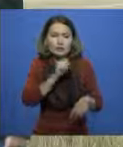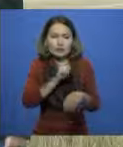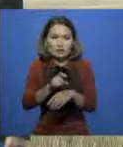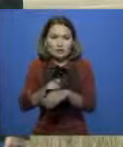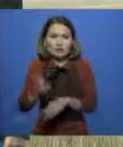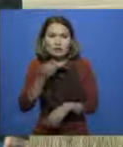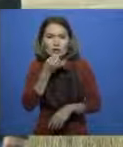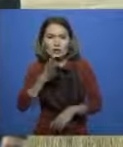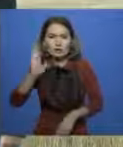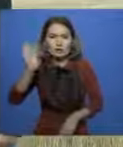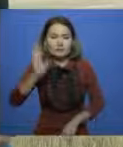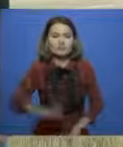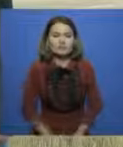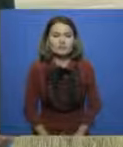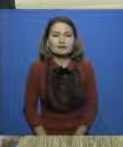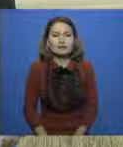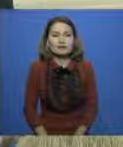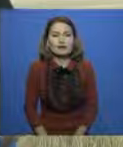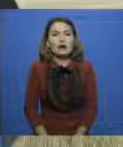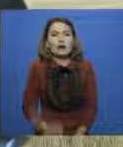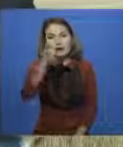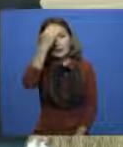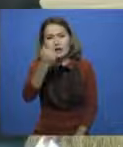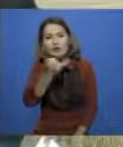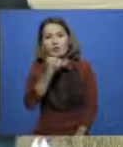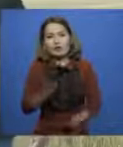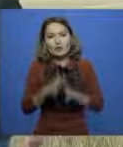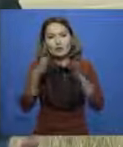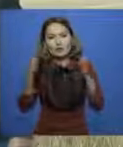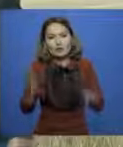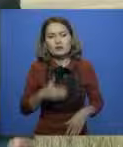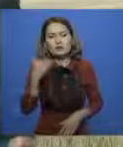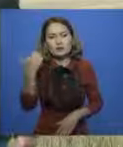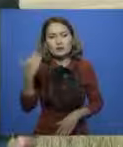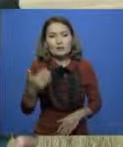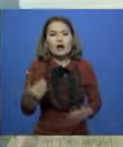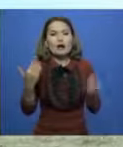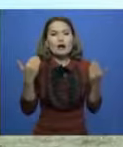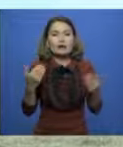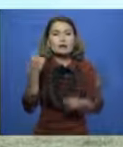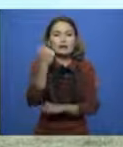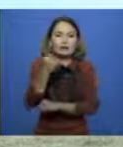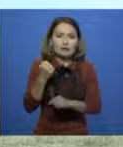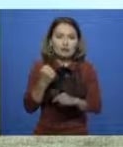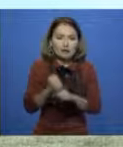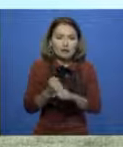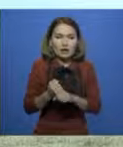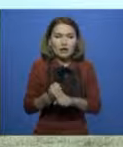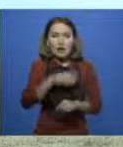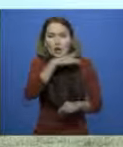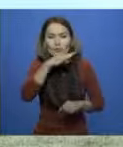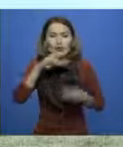өте жақсы болады деп ойлаймын. Рахмет сізге. Қазір диқандарды баға мәселесі алаңдатады.